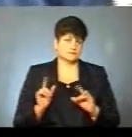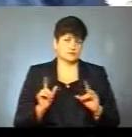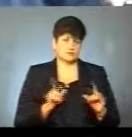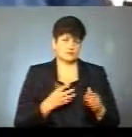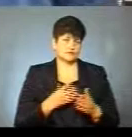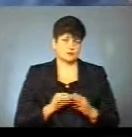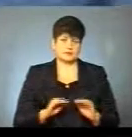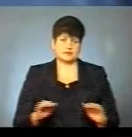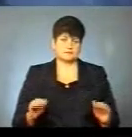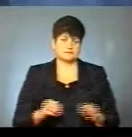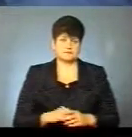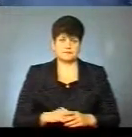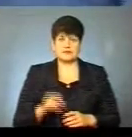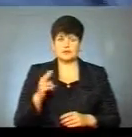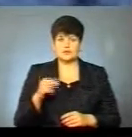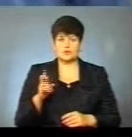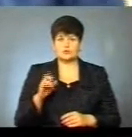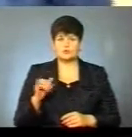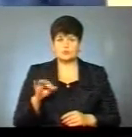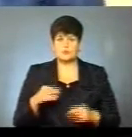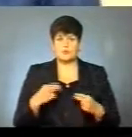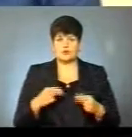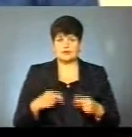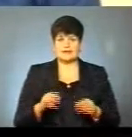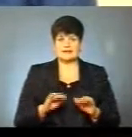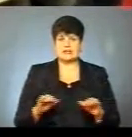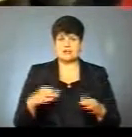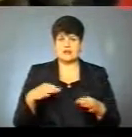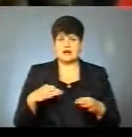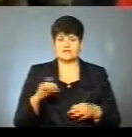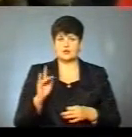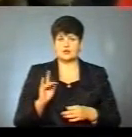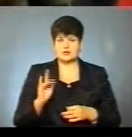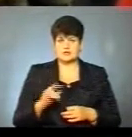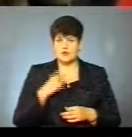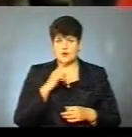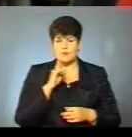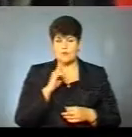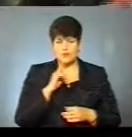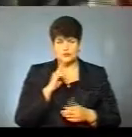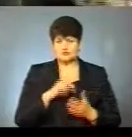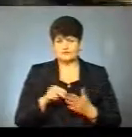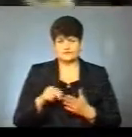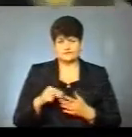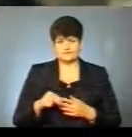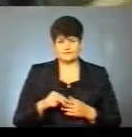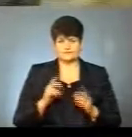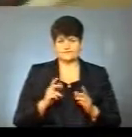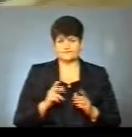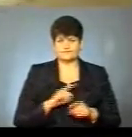своїх дітей. Дмитро Бусел продає дитячі автокрісла. Говорить, поки ажіотажу на цей товар